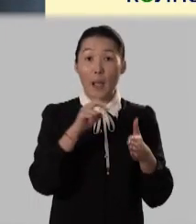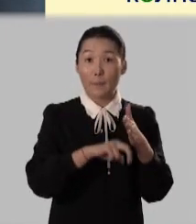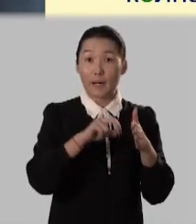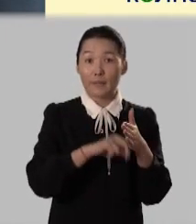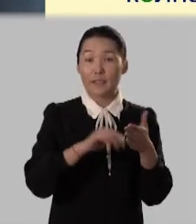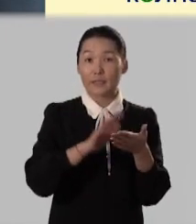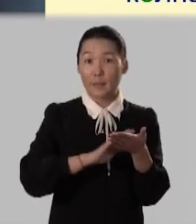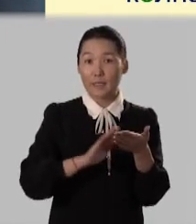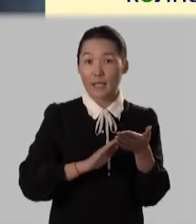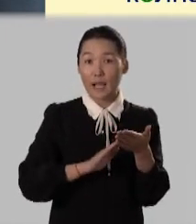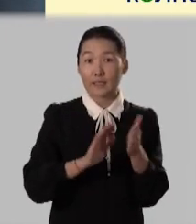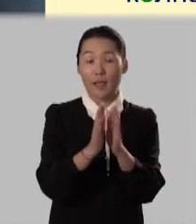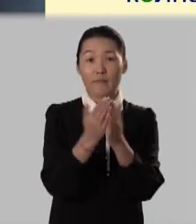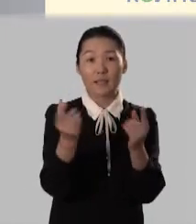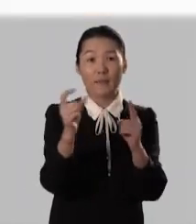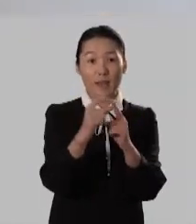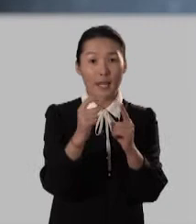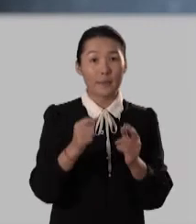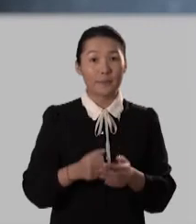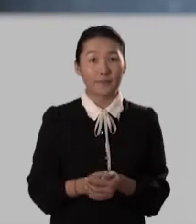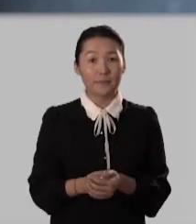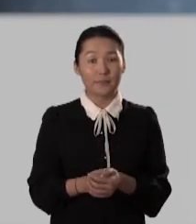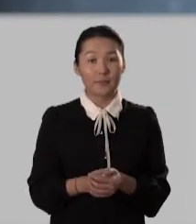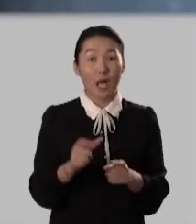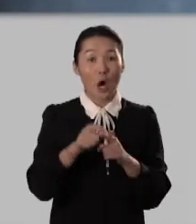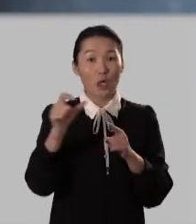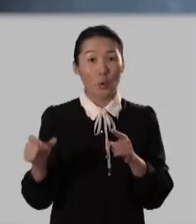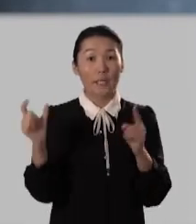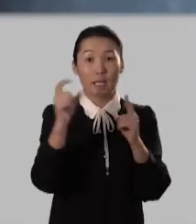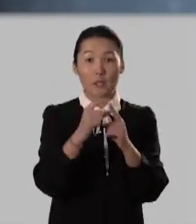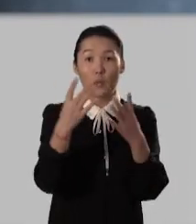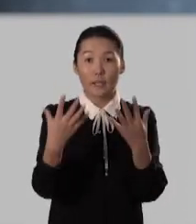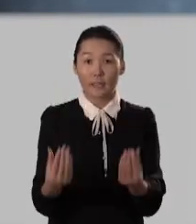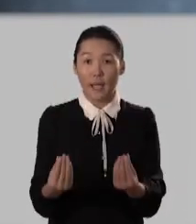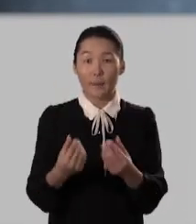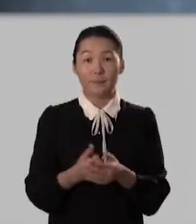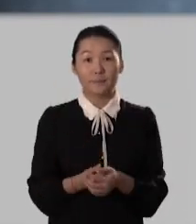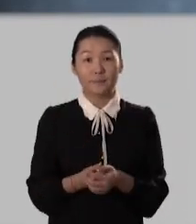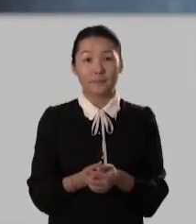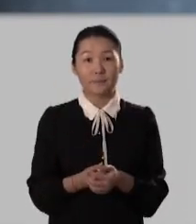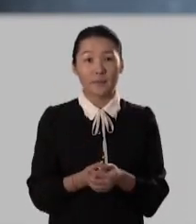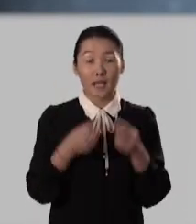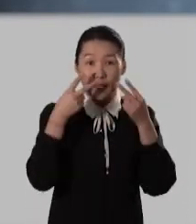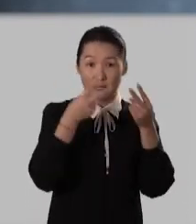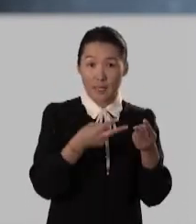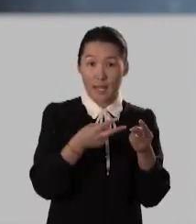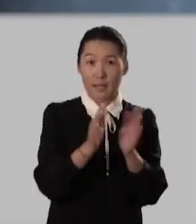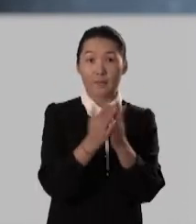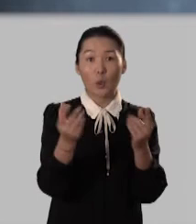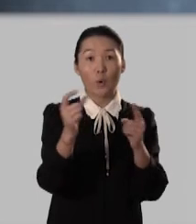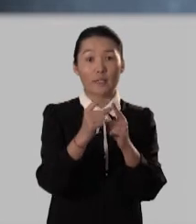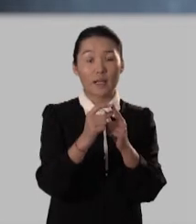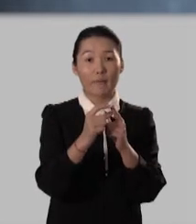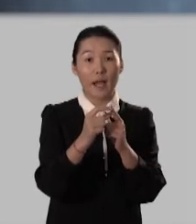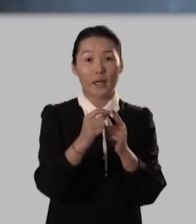написания в орфографическом словаре рубрика слово дня заглянем в толковый словарь дмитрия